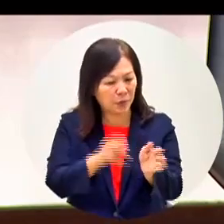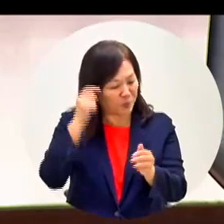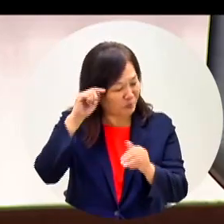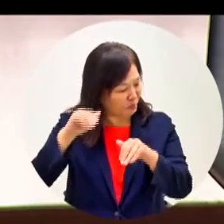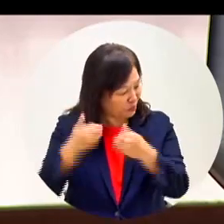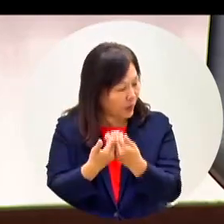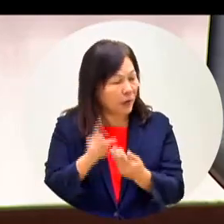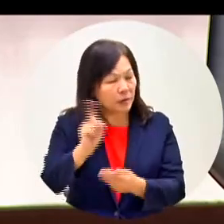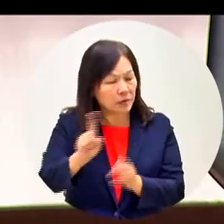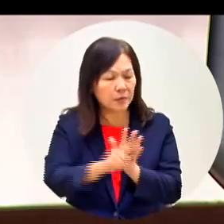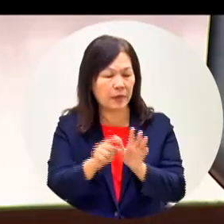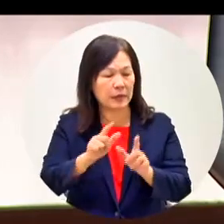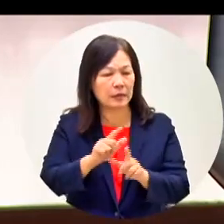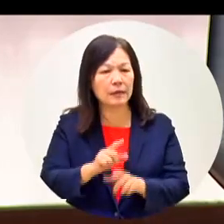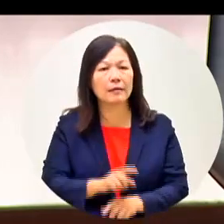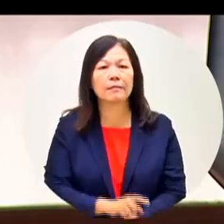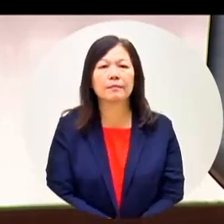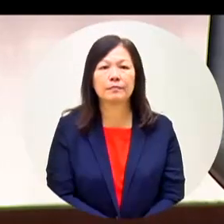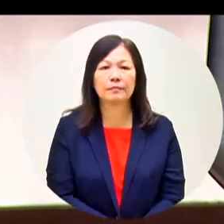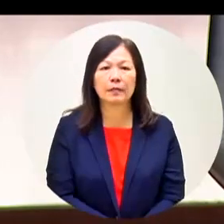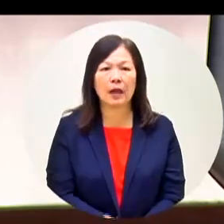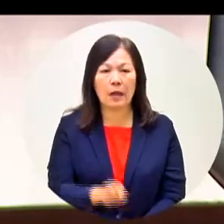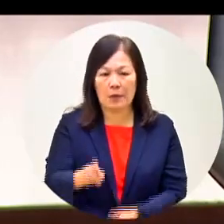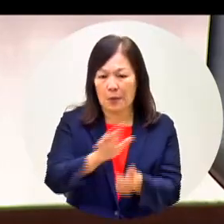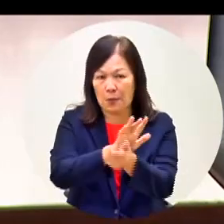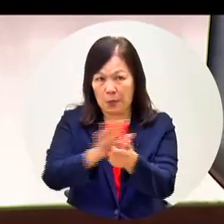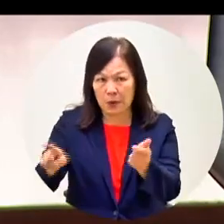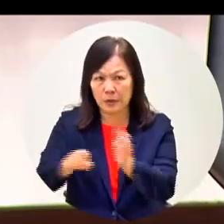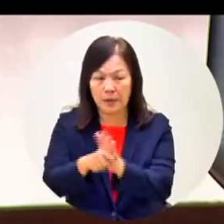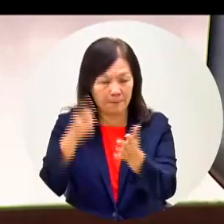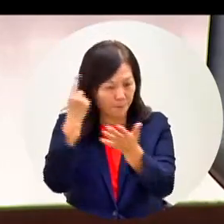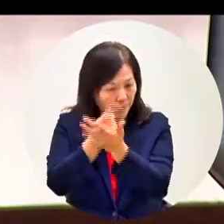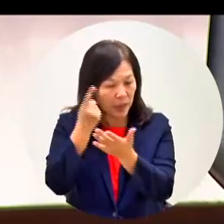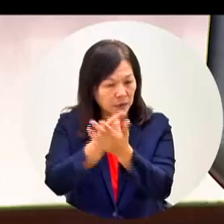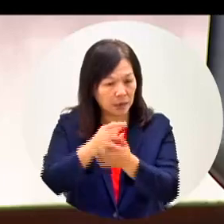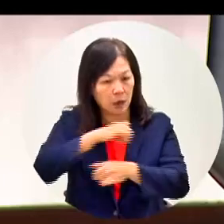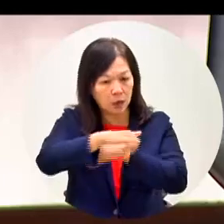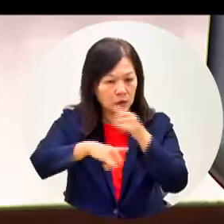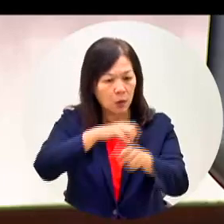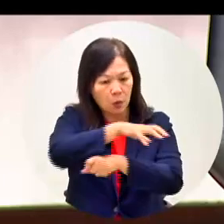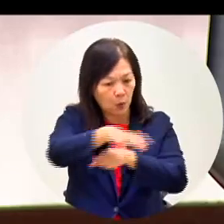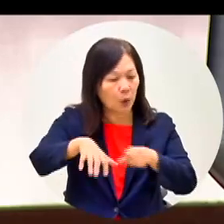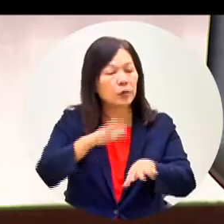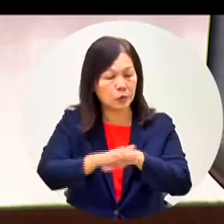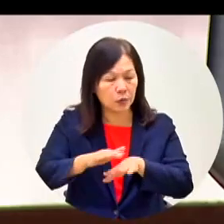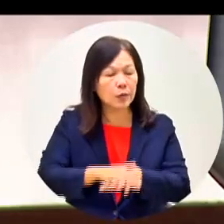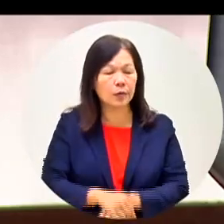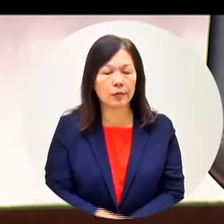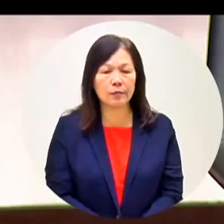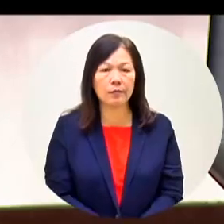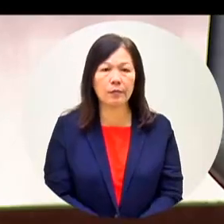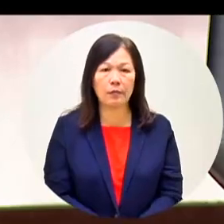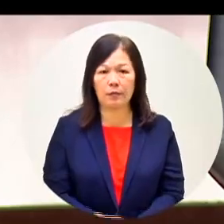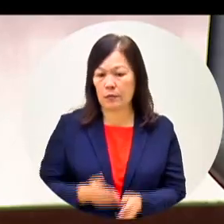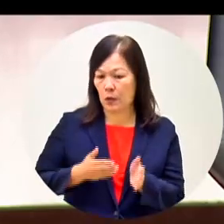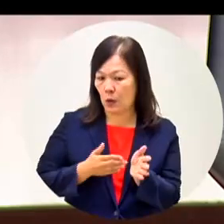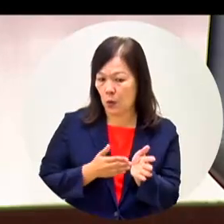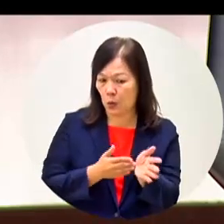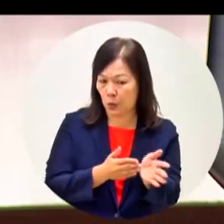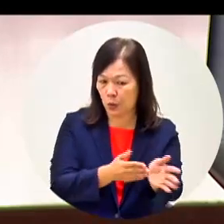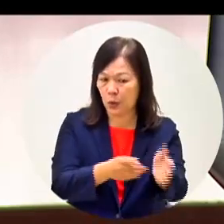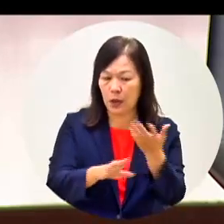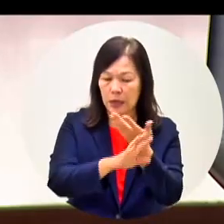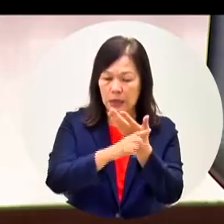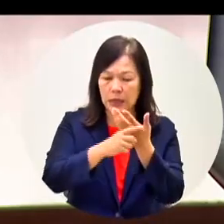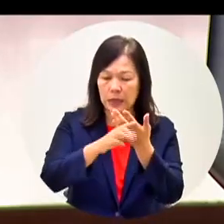为那个会影响到他们每天生活的环境。轻轨应该是在我们的观光区域来设置，因为当